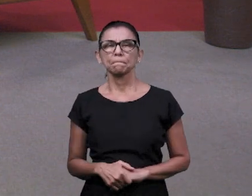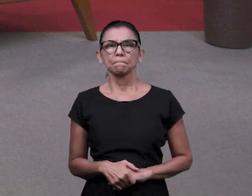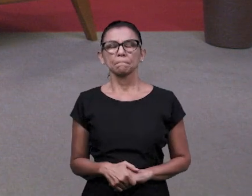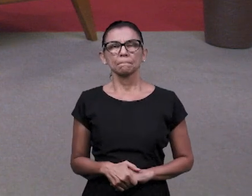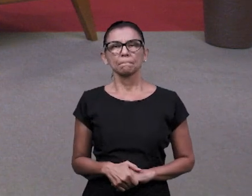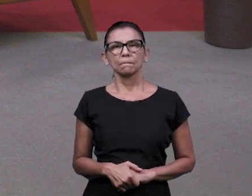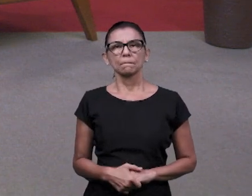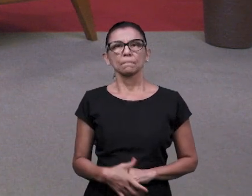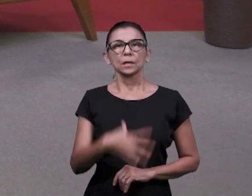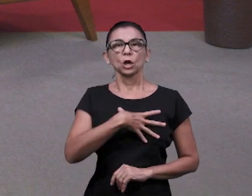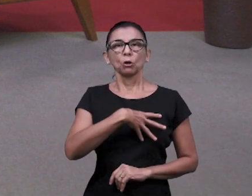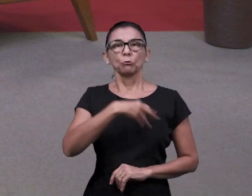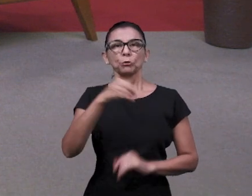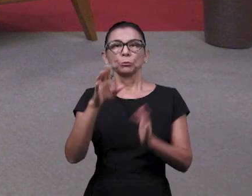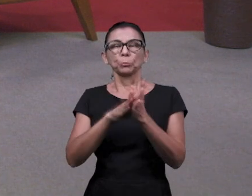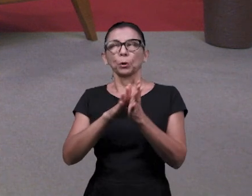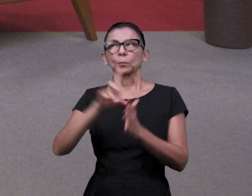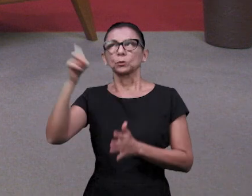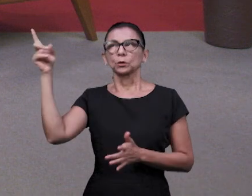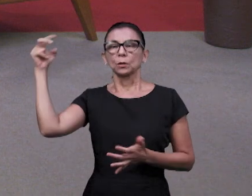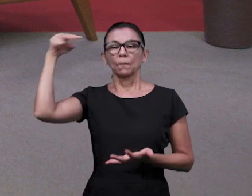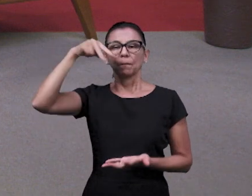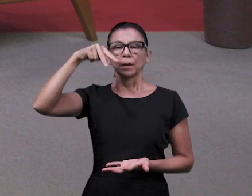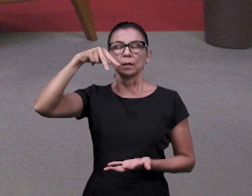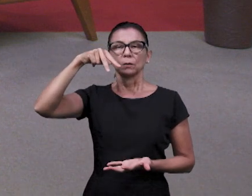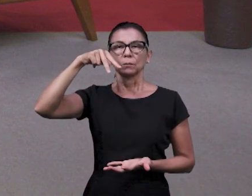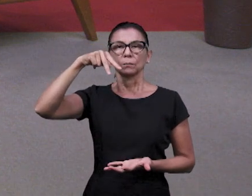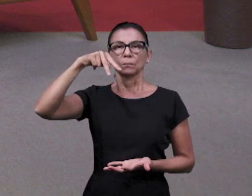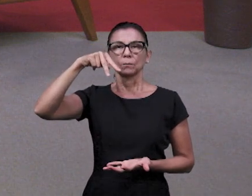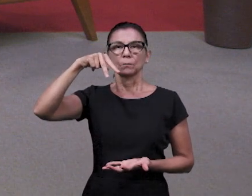lui-même, est venu chercher et sauver